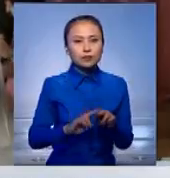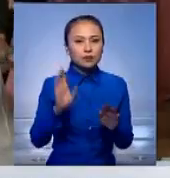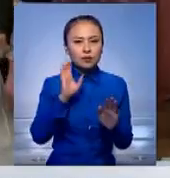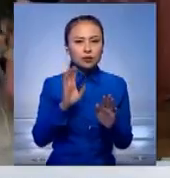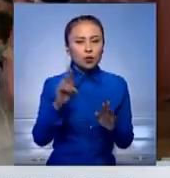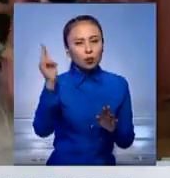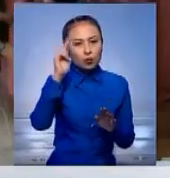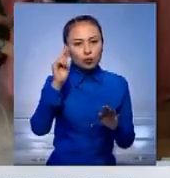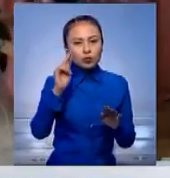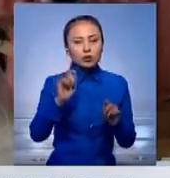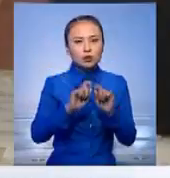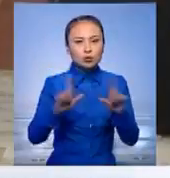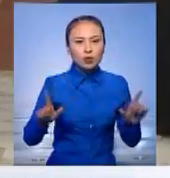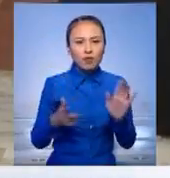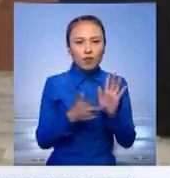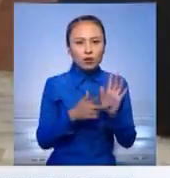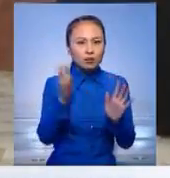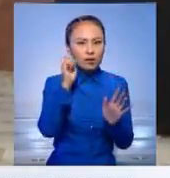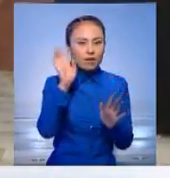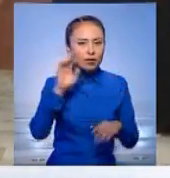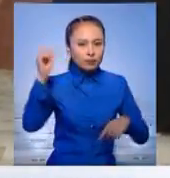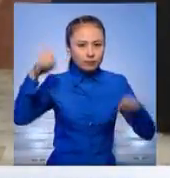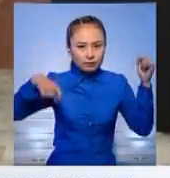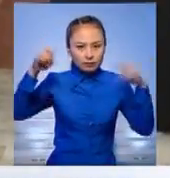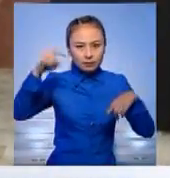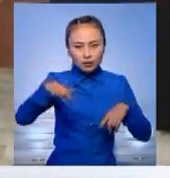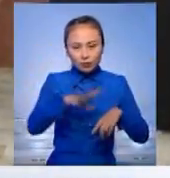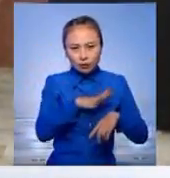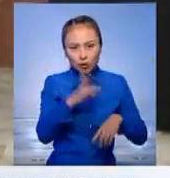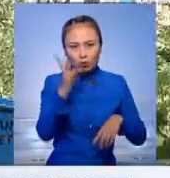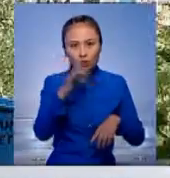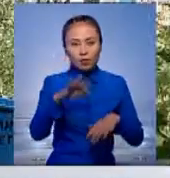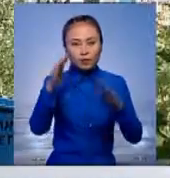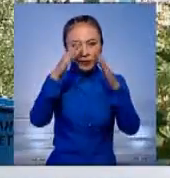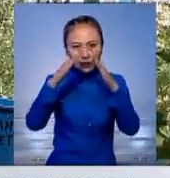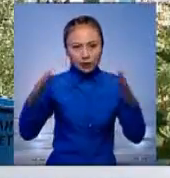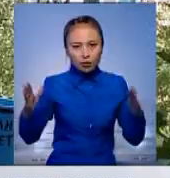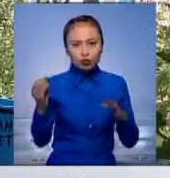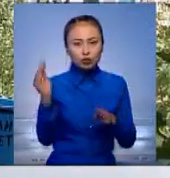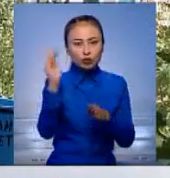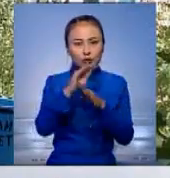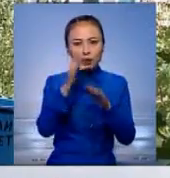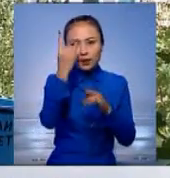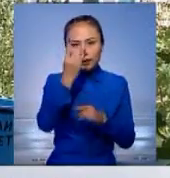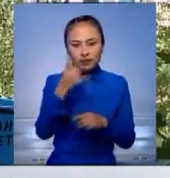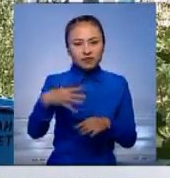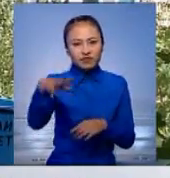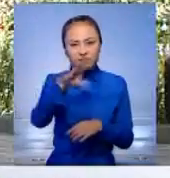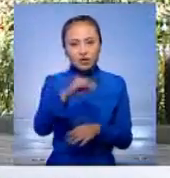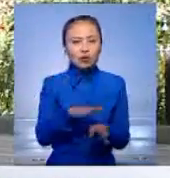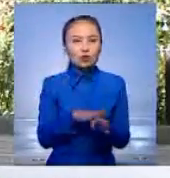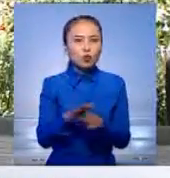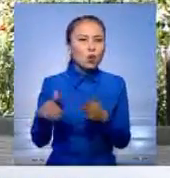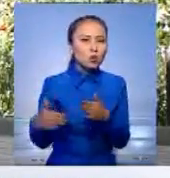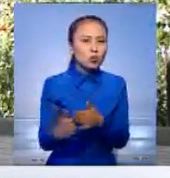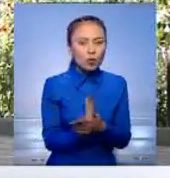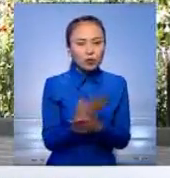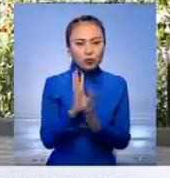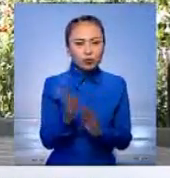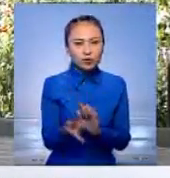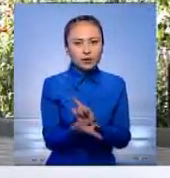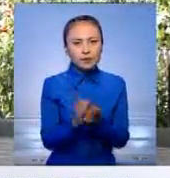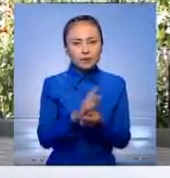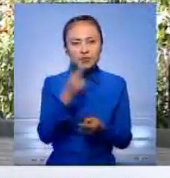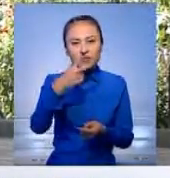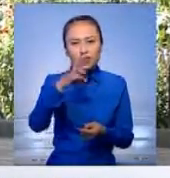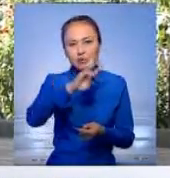бұл балабақшаның төбесінен 8 жыл бойы су ағыпты. Биыл нысанның шатырынан бөлек қасбеттері, терезелері түгенделді. Күрделі жөндеуге 20